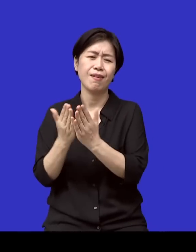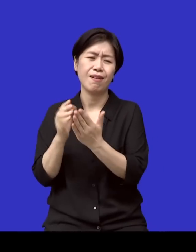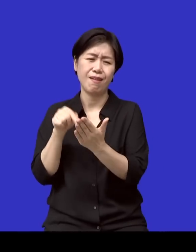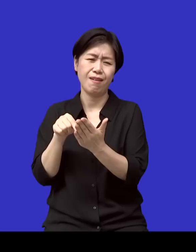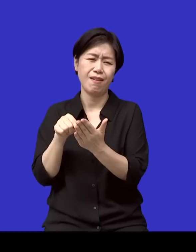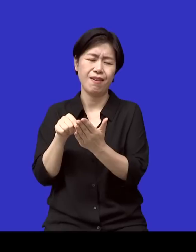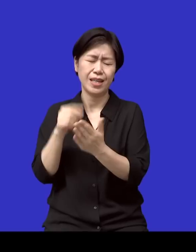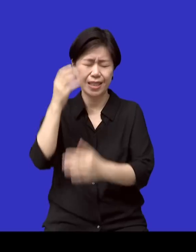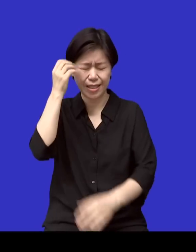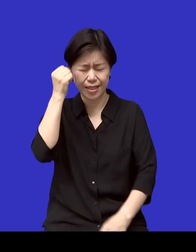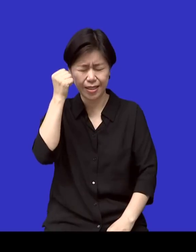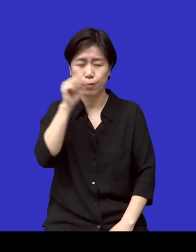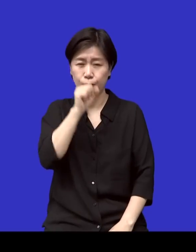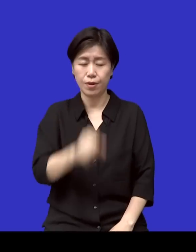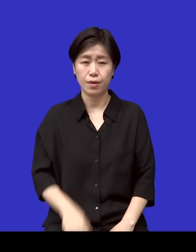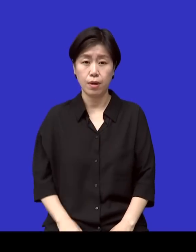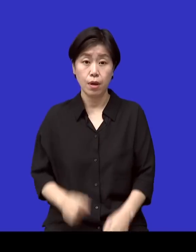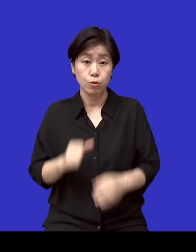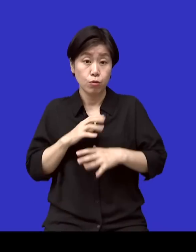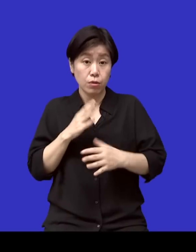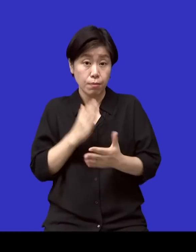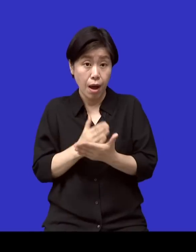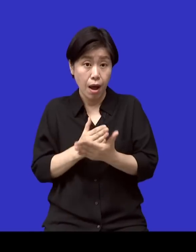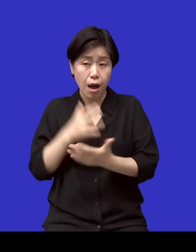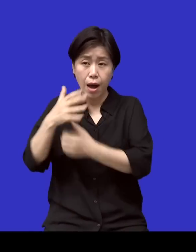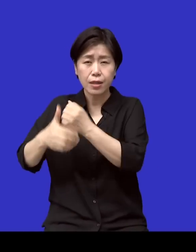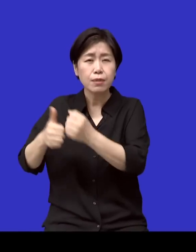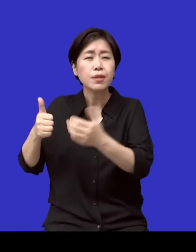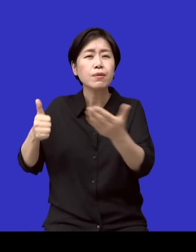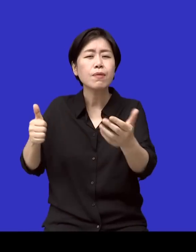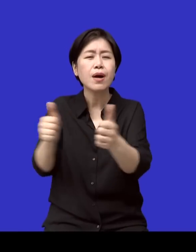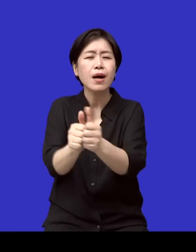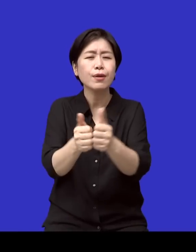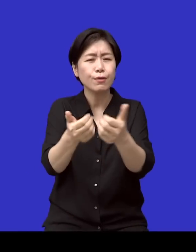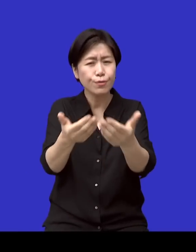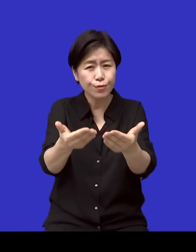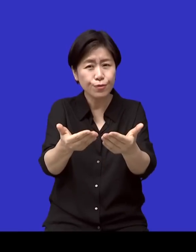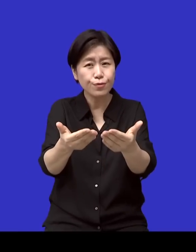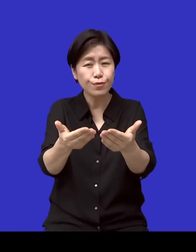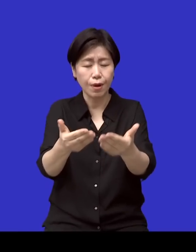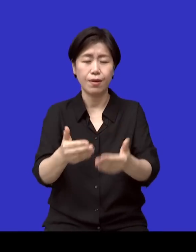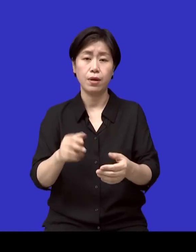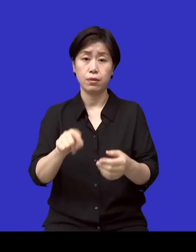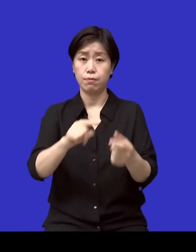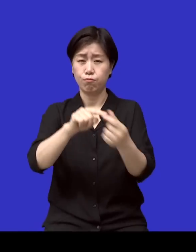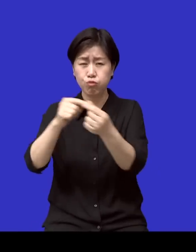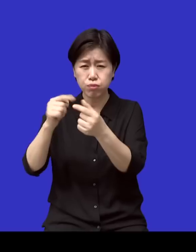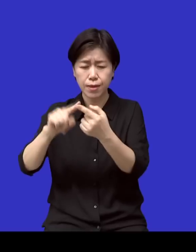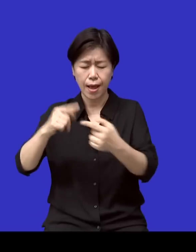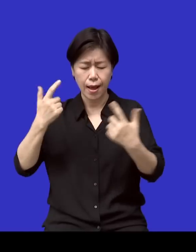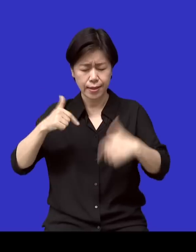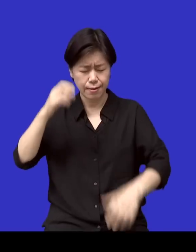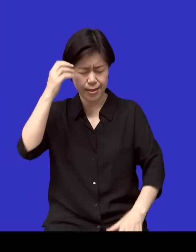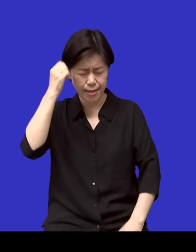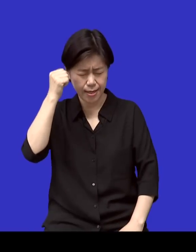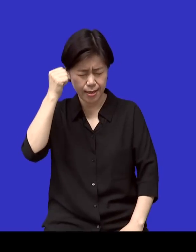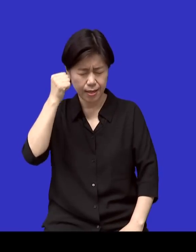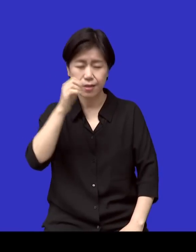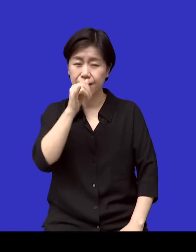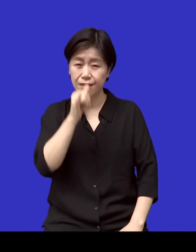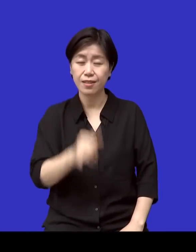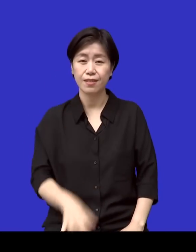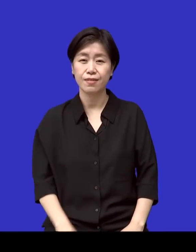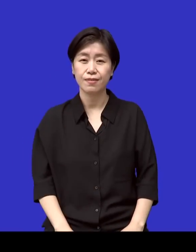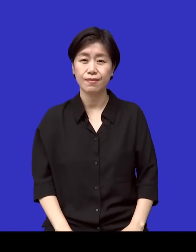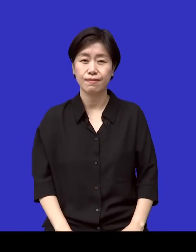좋아요. 네, 예, 두려워하지 말라 내가 너와 함께함이라 이런 그 말씀 구절을 굉장히 항상 외우고 타는데 네네네. 그